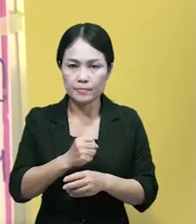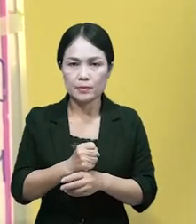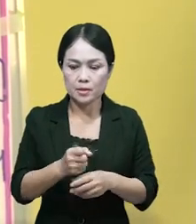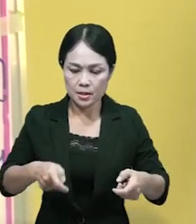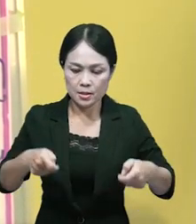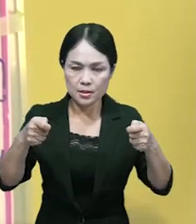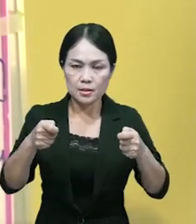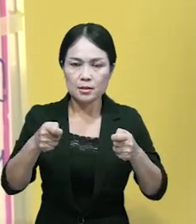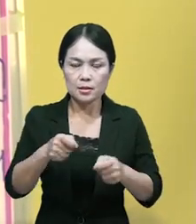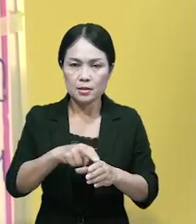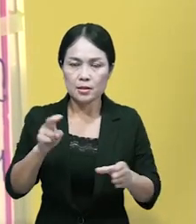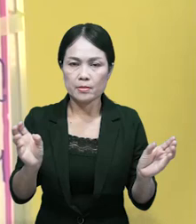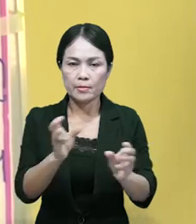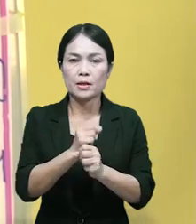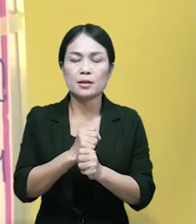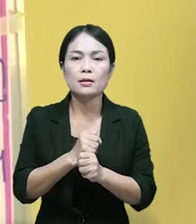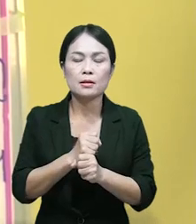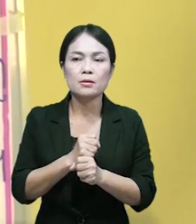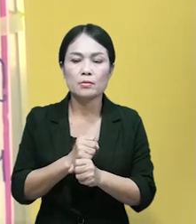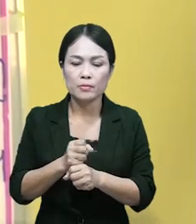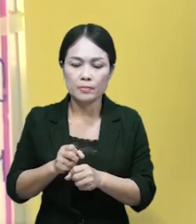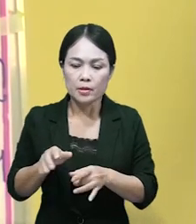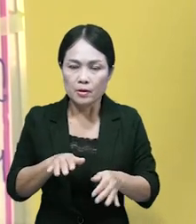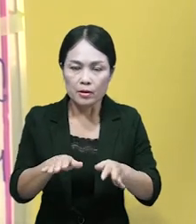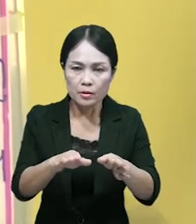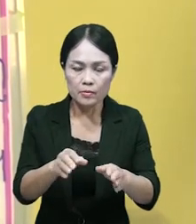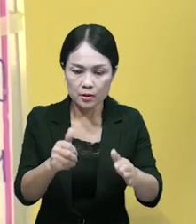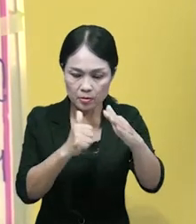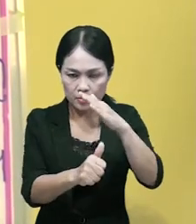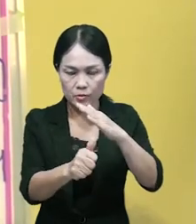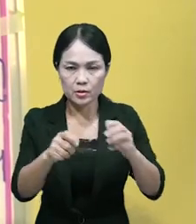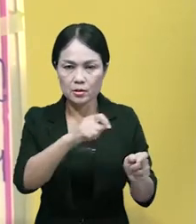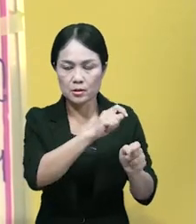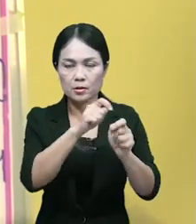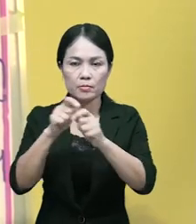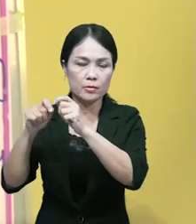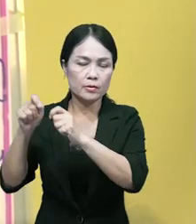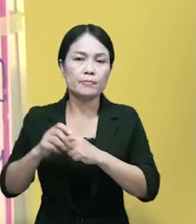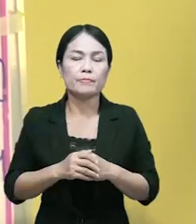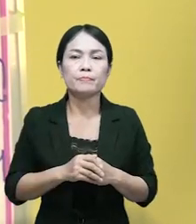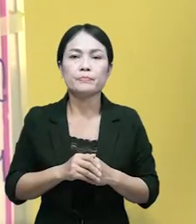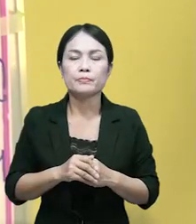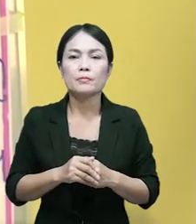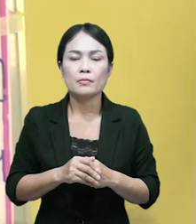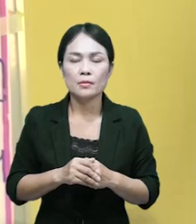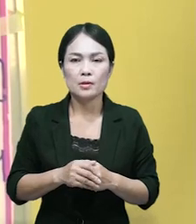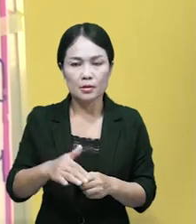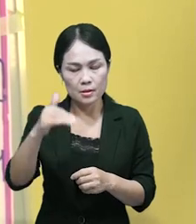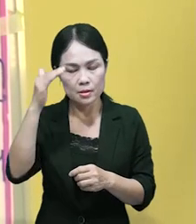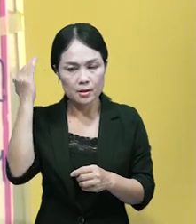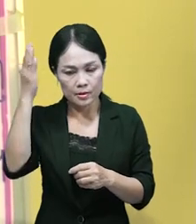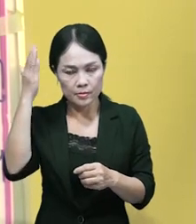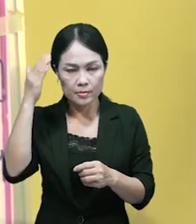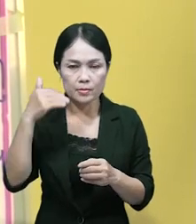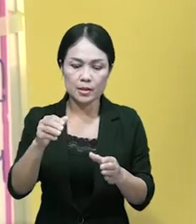ឆ្នាំងចេញបានក៏វាទៅពួនក្នុងមុំលុះប្តីត្រឡប់មកពី